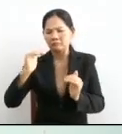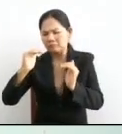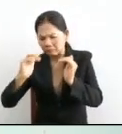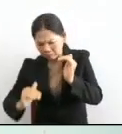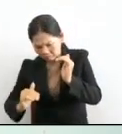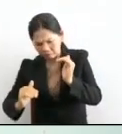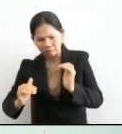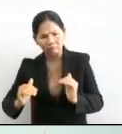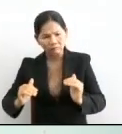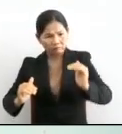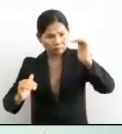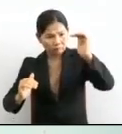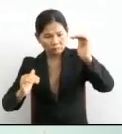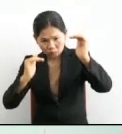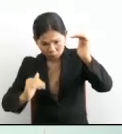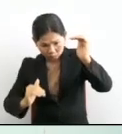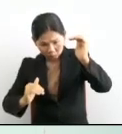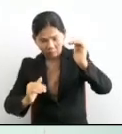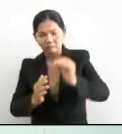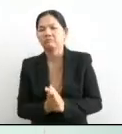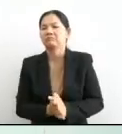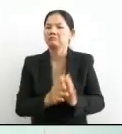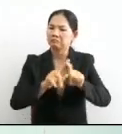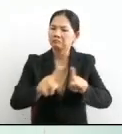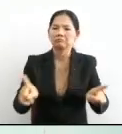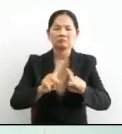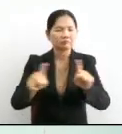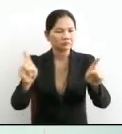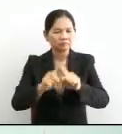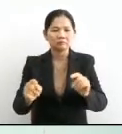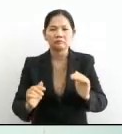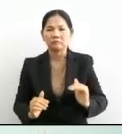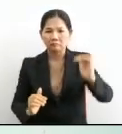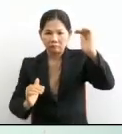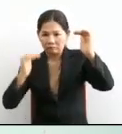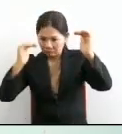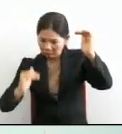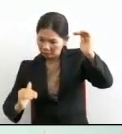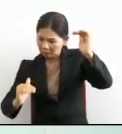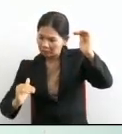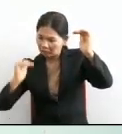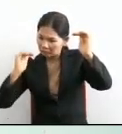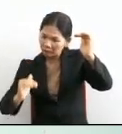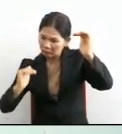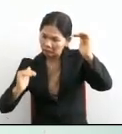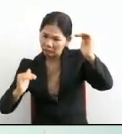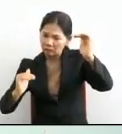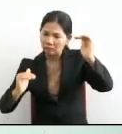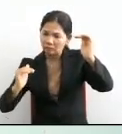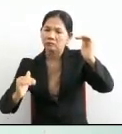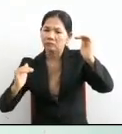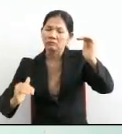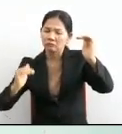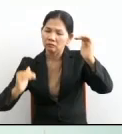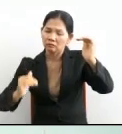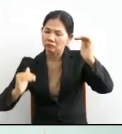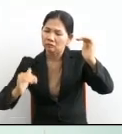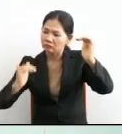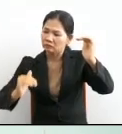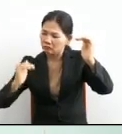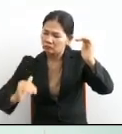con chá khnì nè con chá là on na po hay cho khnì hả như mấy con